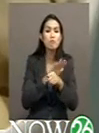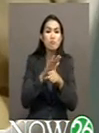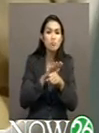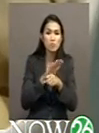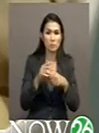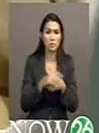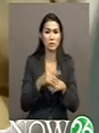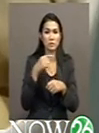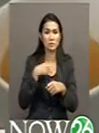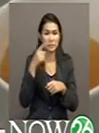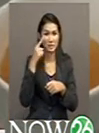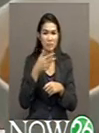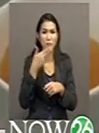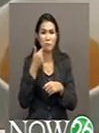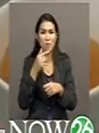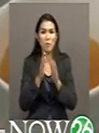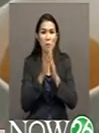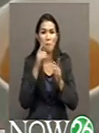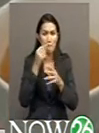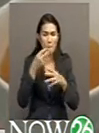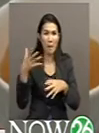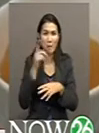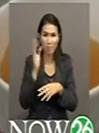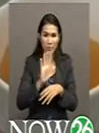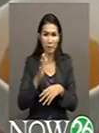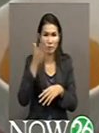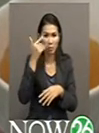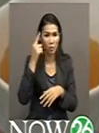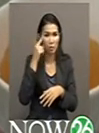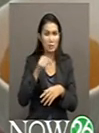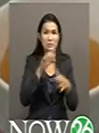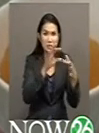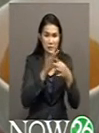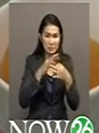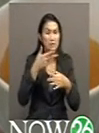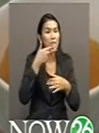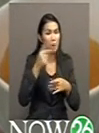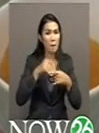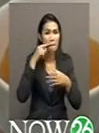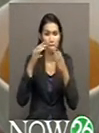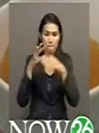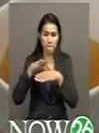มและเลี่ยงรับประทานขนมไหว้พระจันทร์มากเกินไปเพราะมีส่วนประกอบของน้ำตาลและไขมันปริมาณมาก